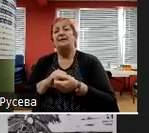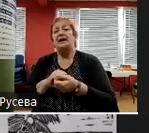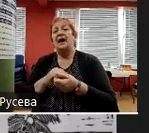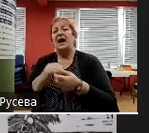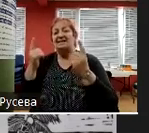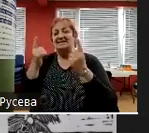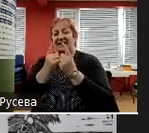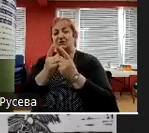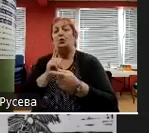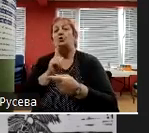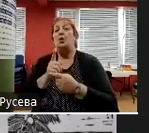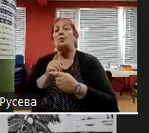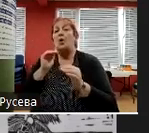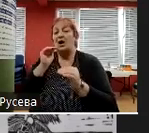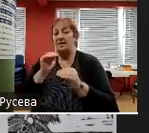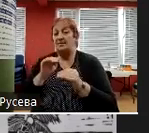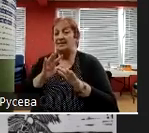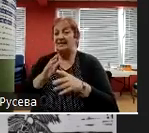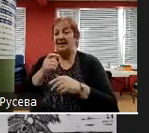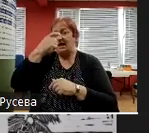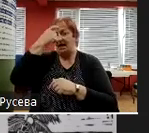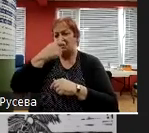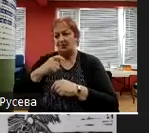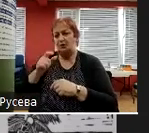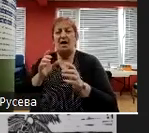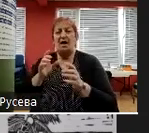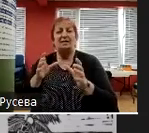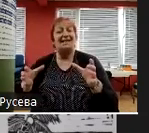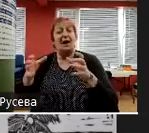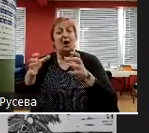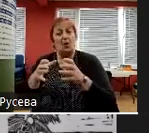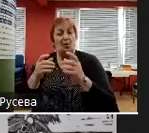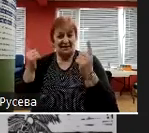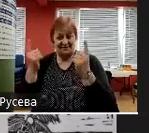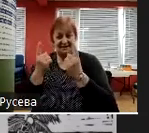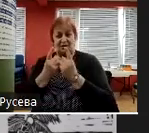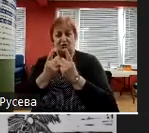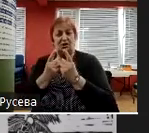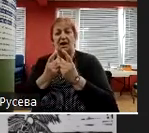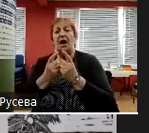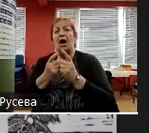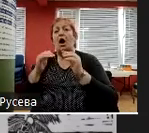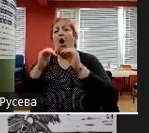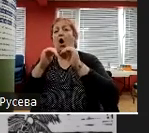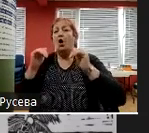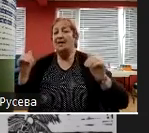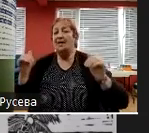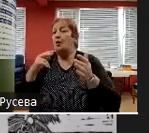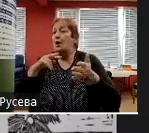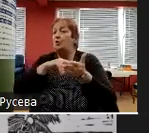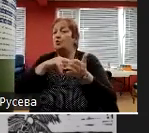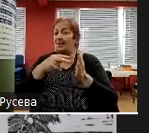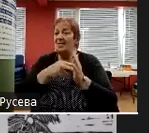които могат да бъдат или индивидуални, или групови. Така, когато се планират